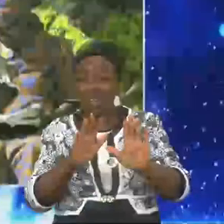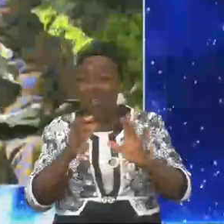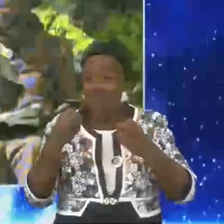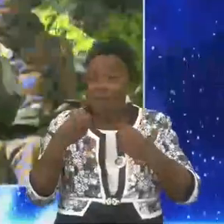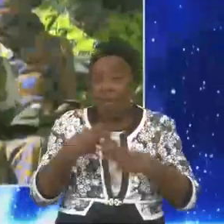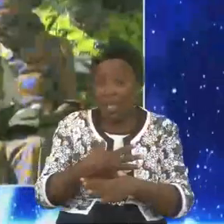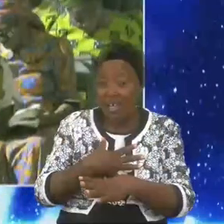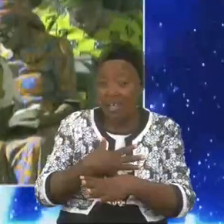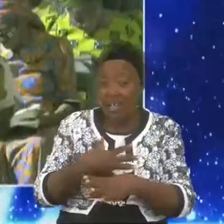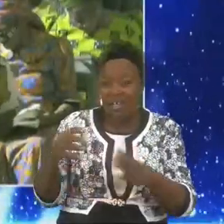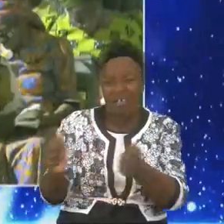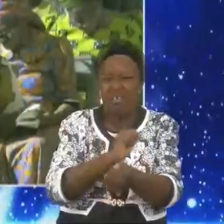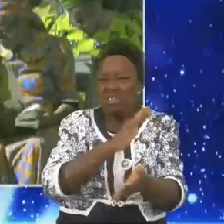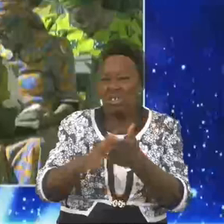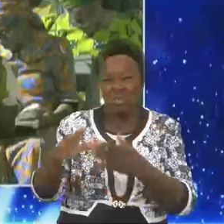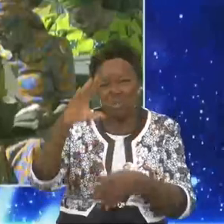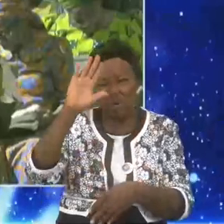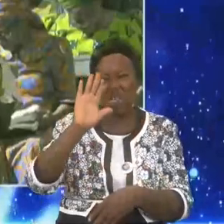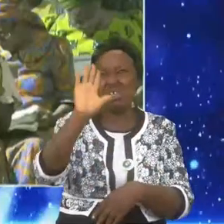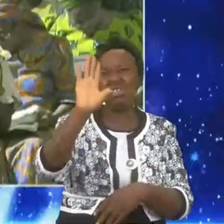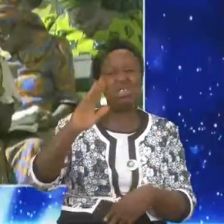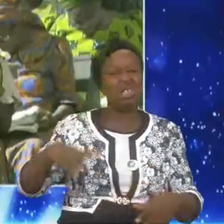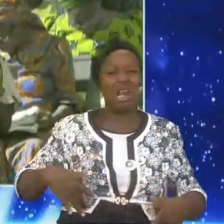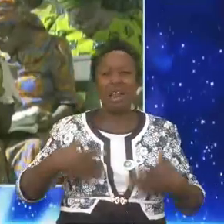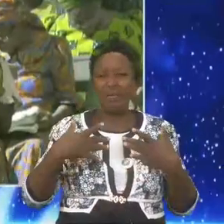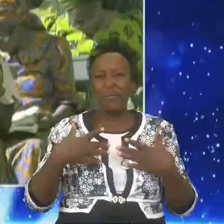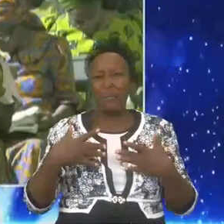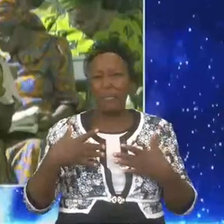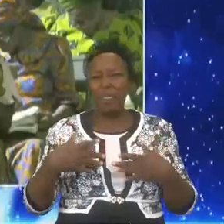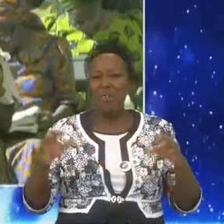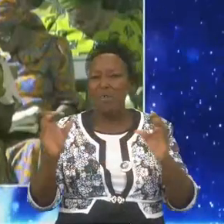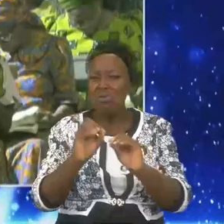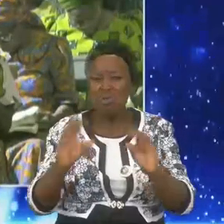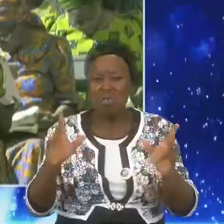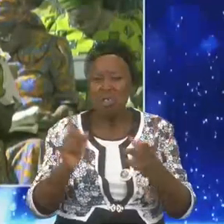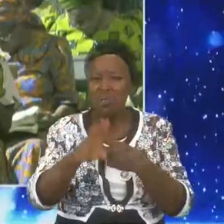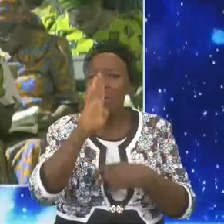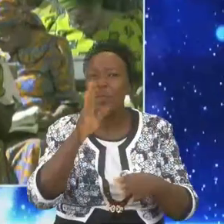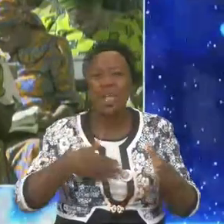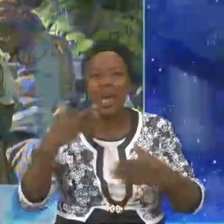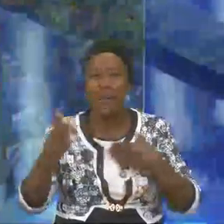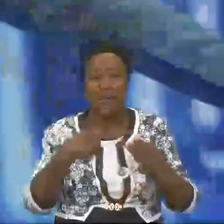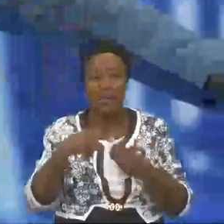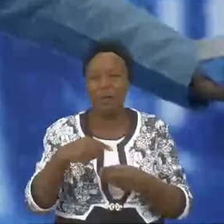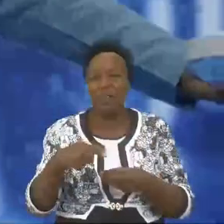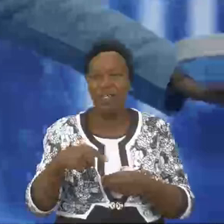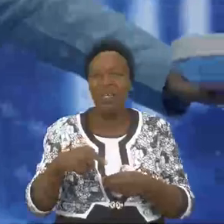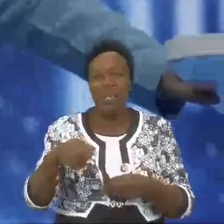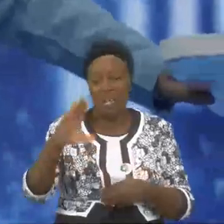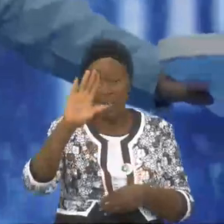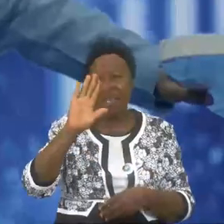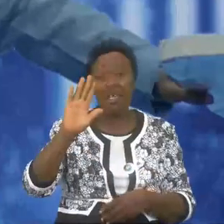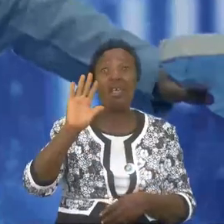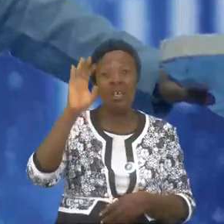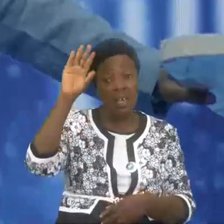a ruiné sa vie. Il n'y avait plus rien pour lequel il devait être joyeux. Rien ne lui donnait la joie. Il